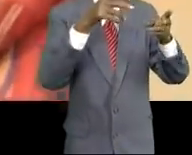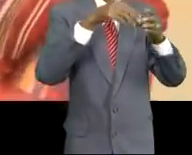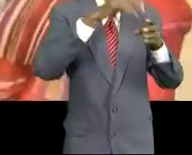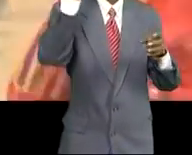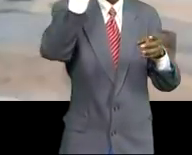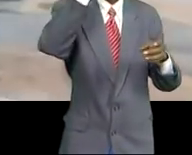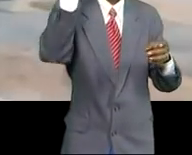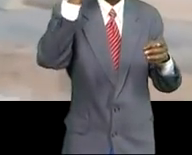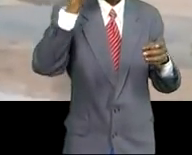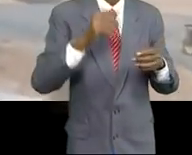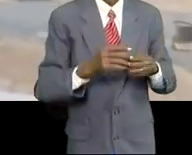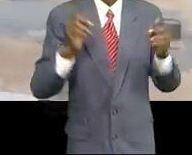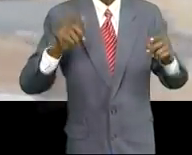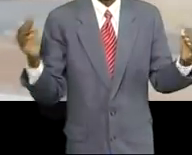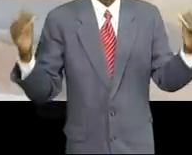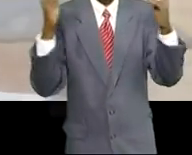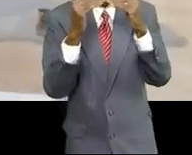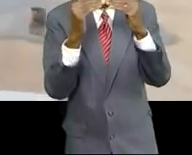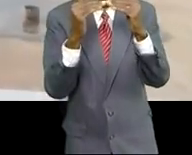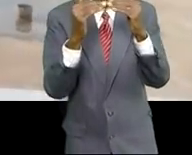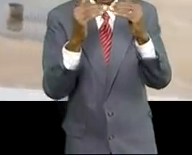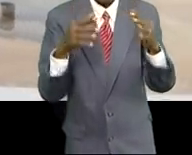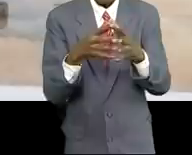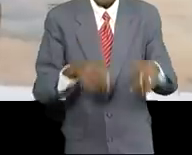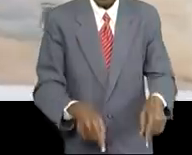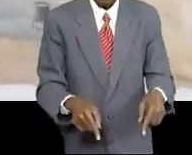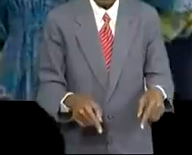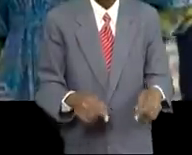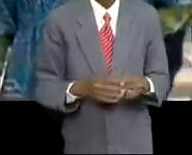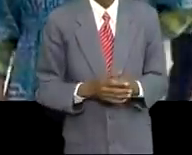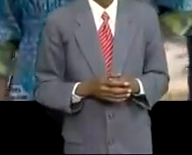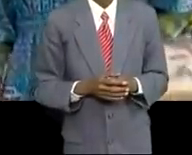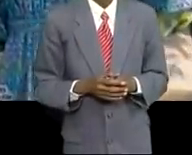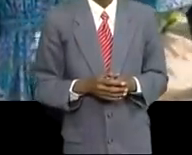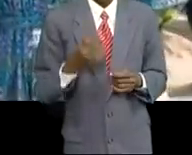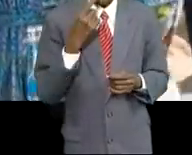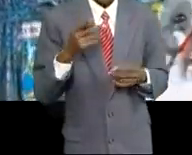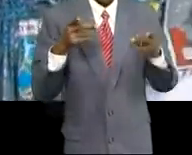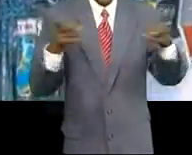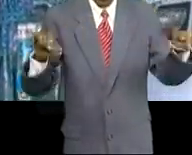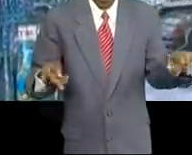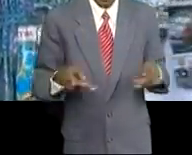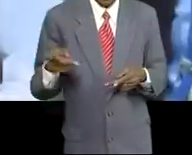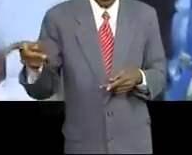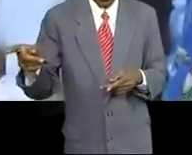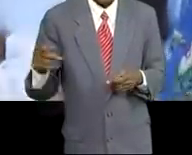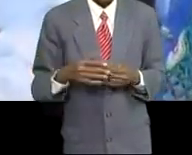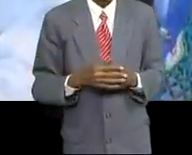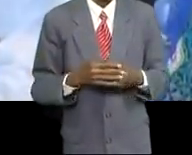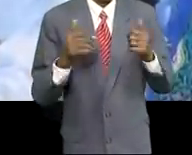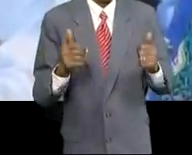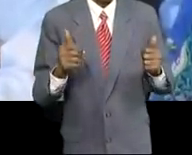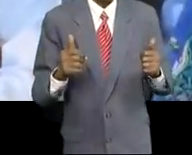de largeur et 4 mètres pour les compétitions nationales et internationales. Le parc de la vallée de l'Anselé, un patrimoine national du couple